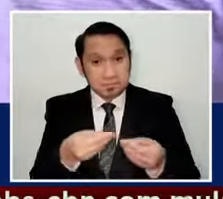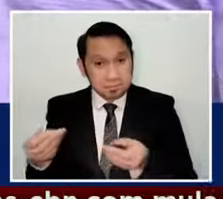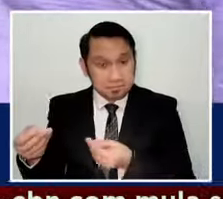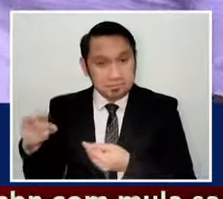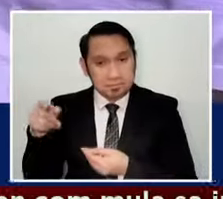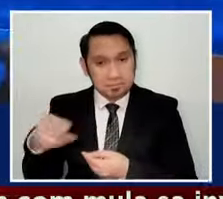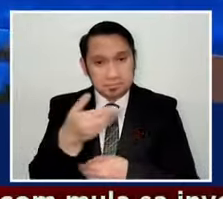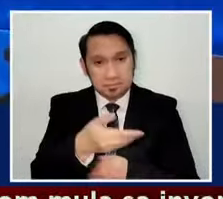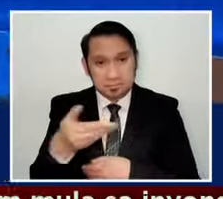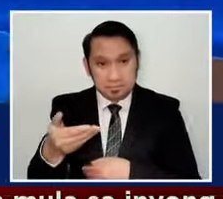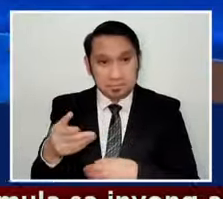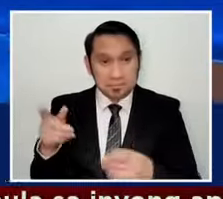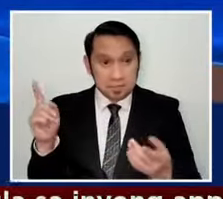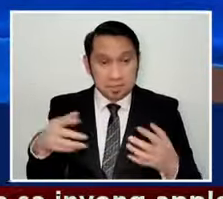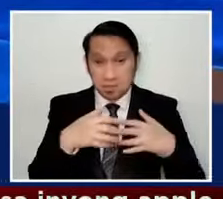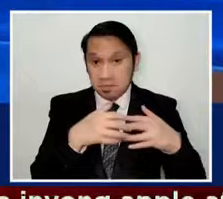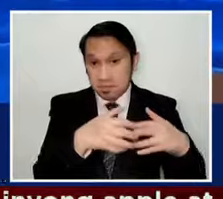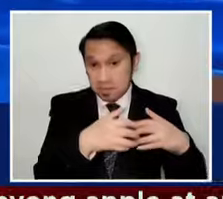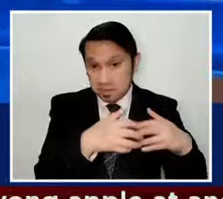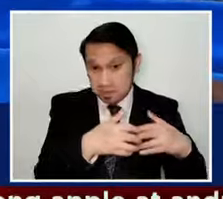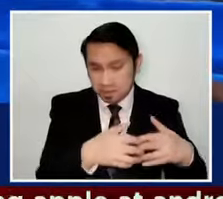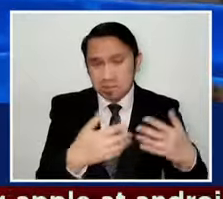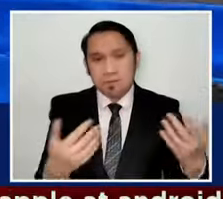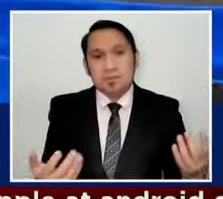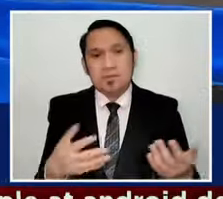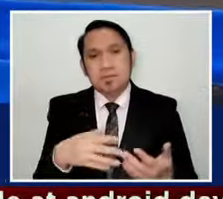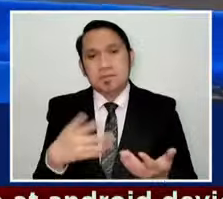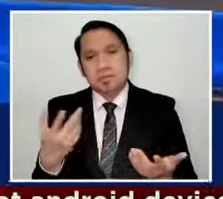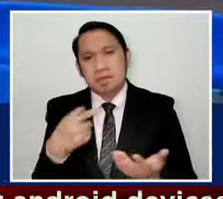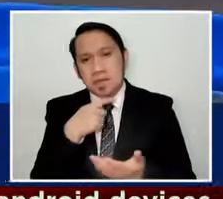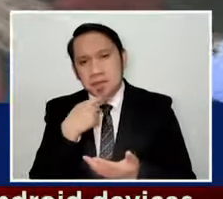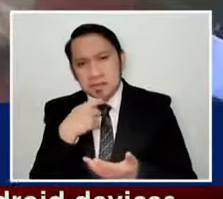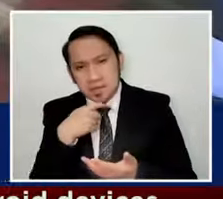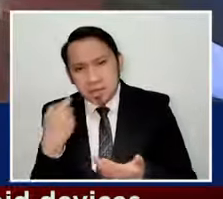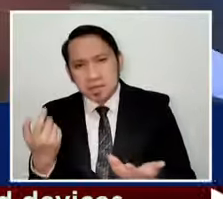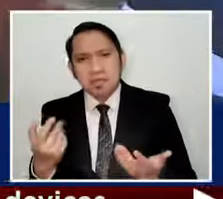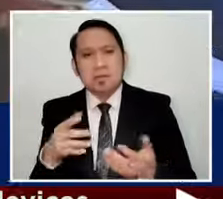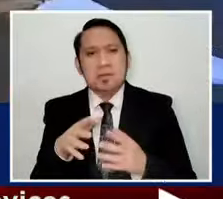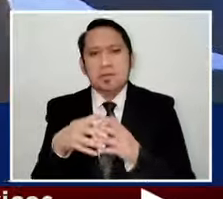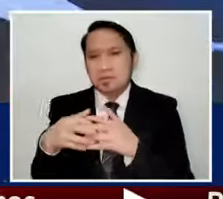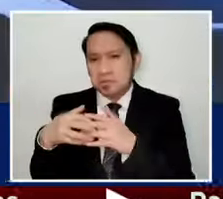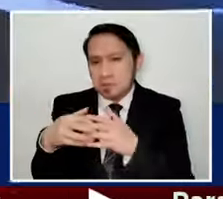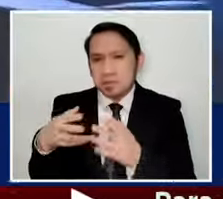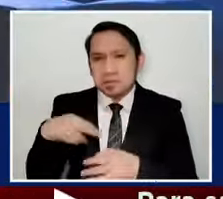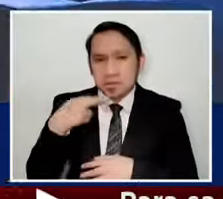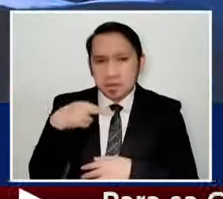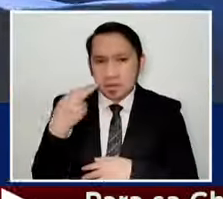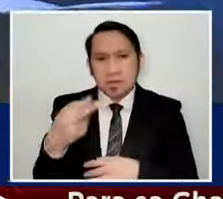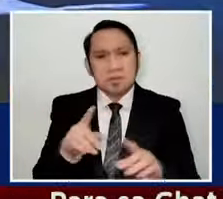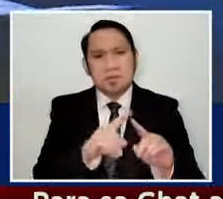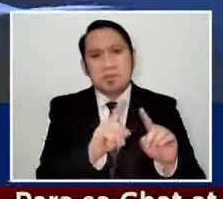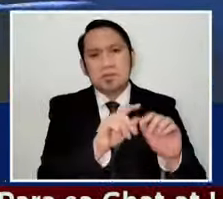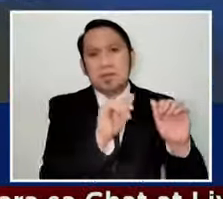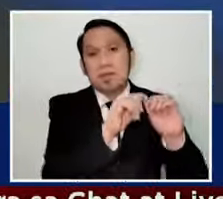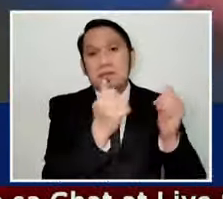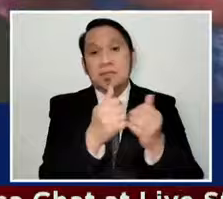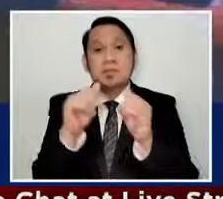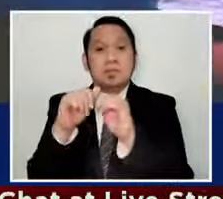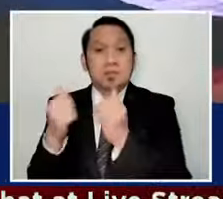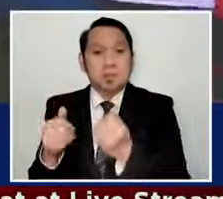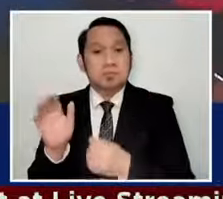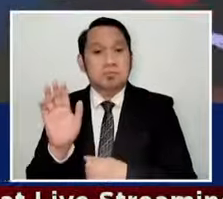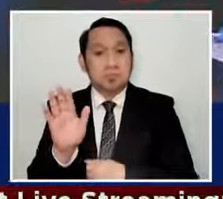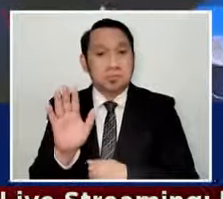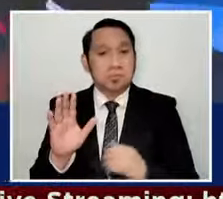combine harvester, transplanter, dryer at rice mill sa mga kooperatiba at asosasyon ng mga magsasaka sa